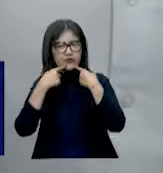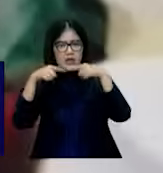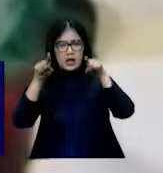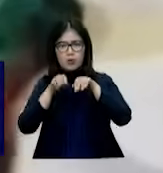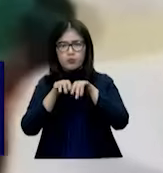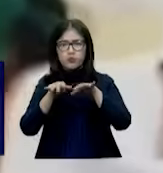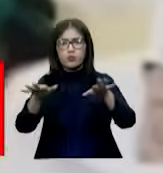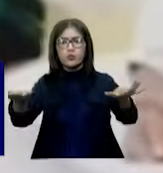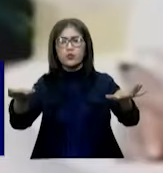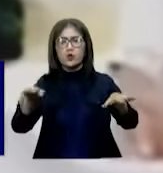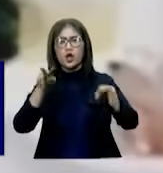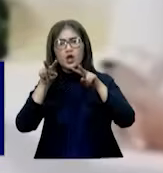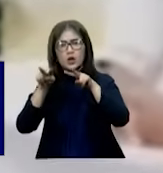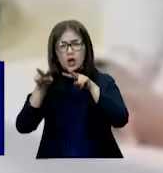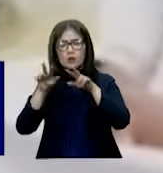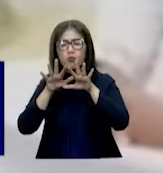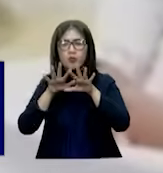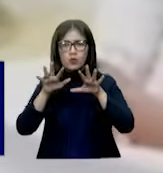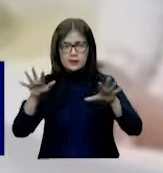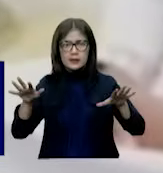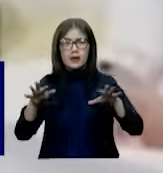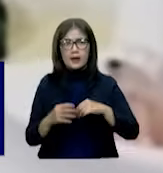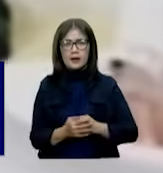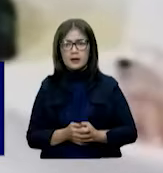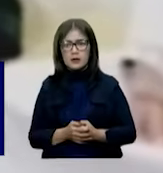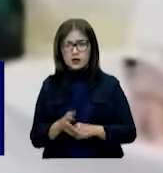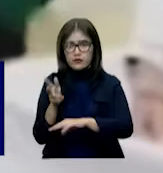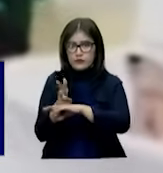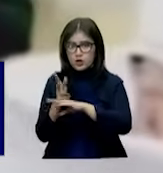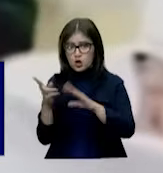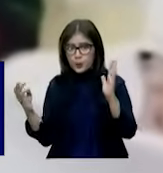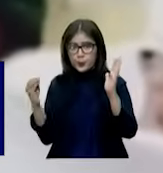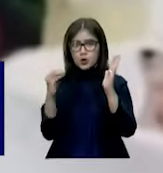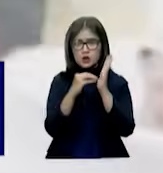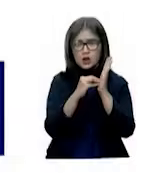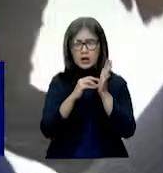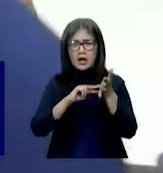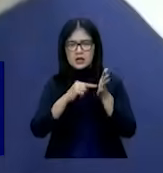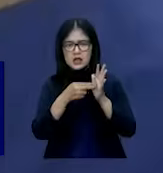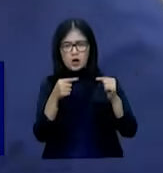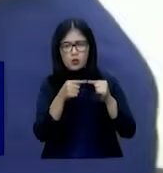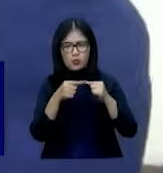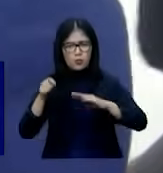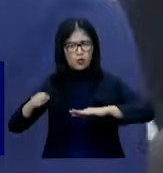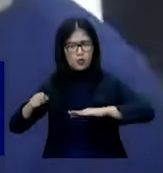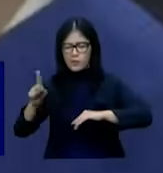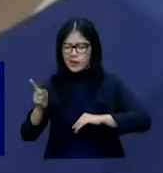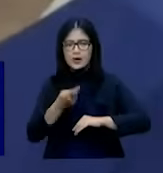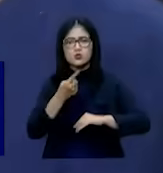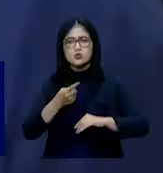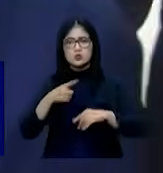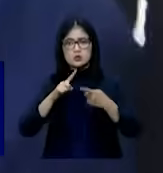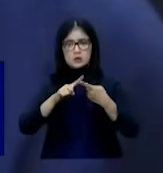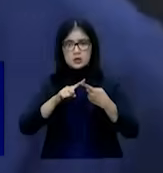di situ. Akibat video yang diunggahnya meresahkan masyarakat, Samsudin harus berurusan dengan hukum. Ia dan dua orang temannya